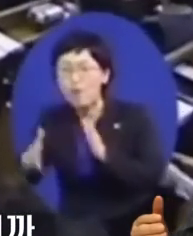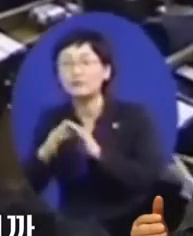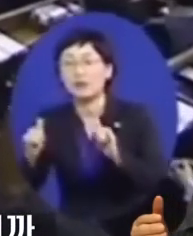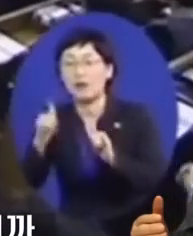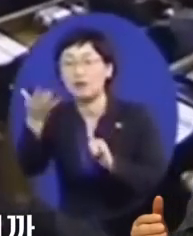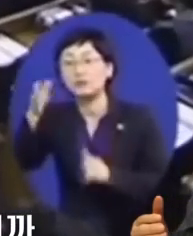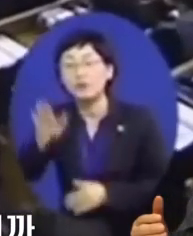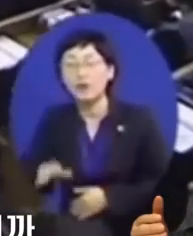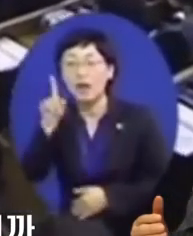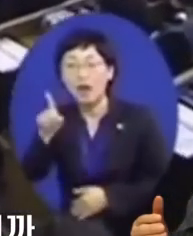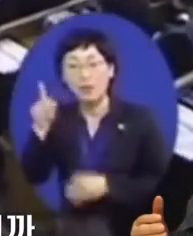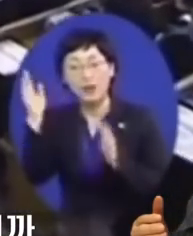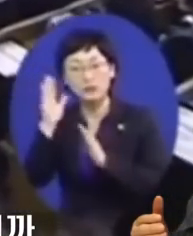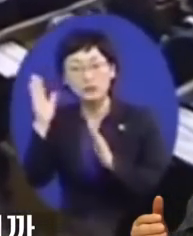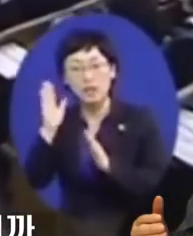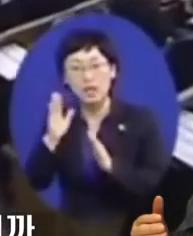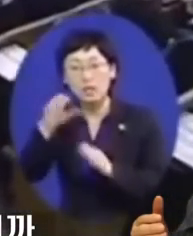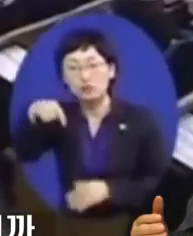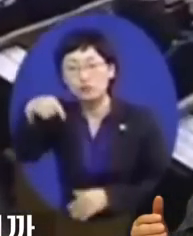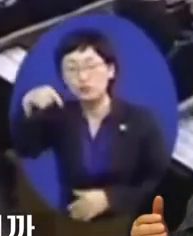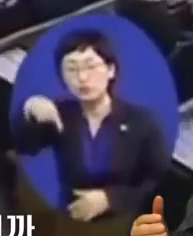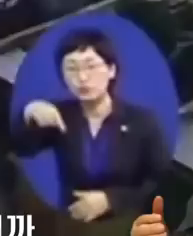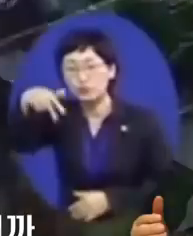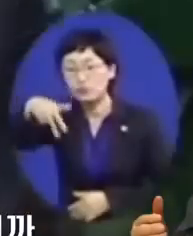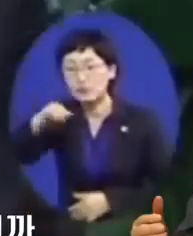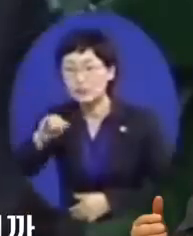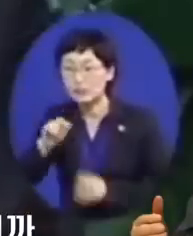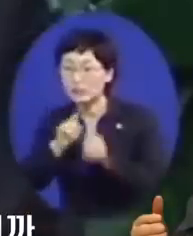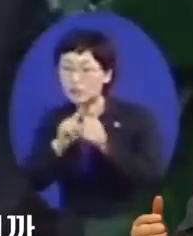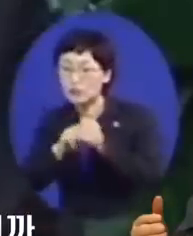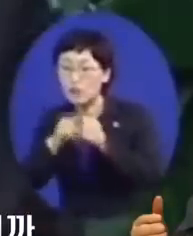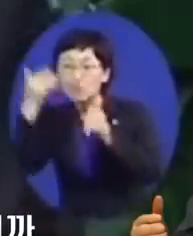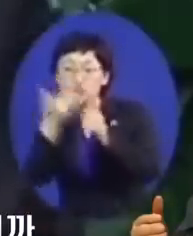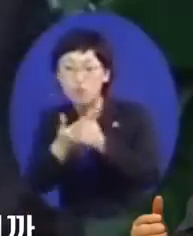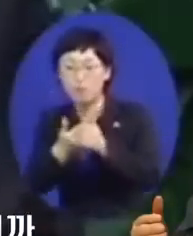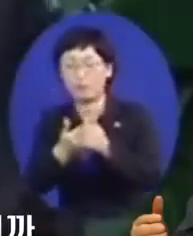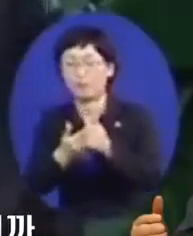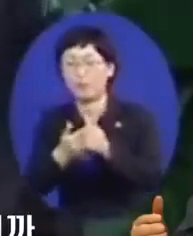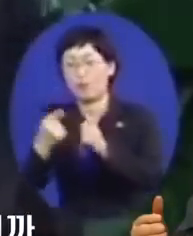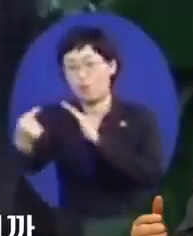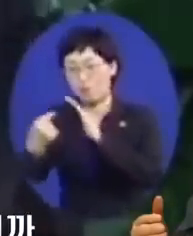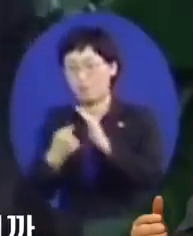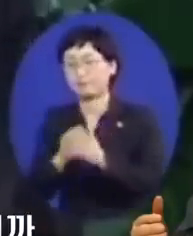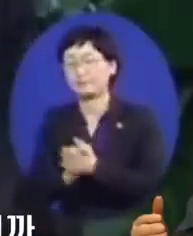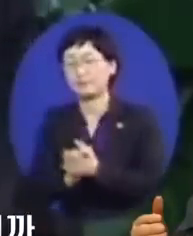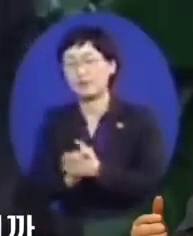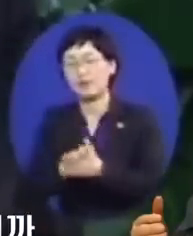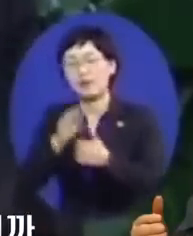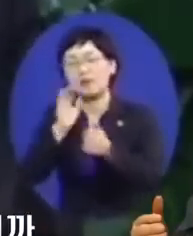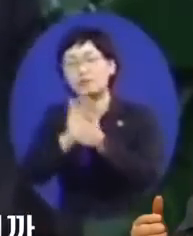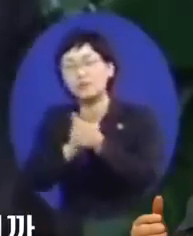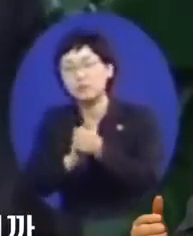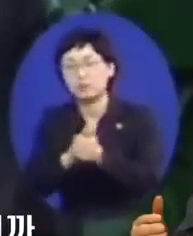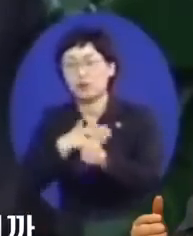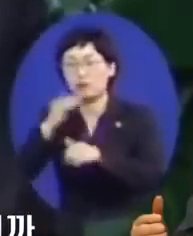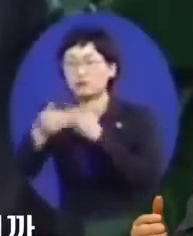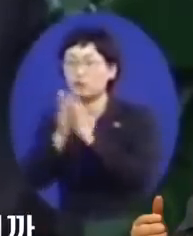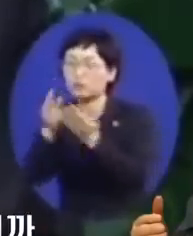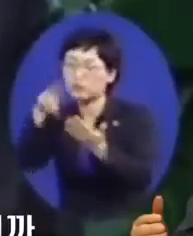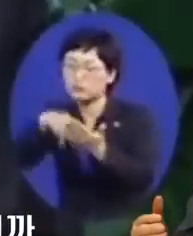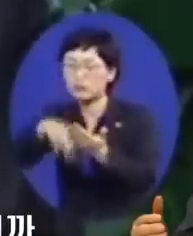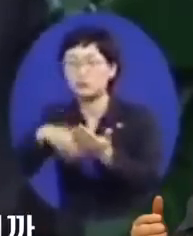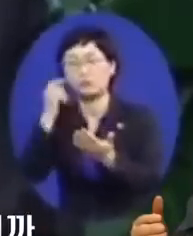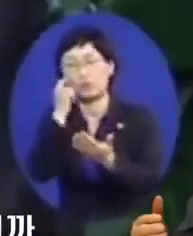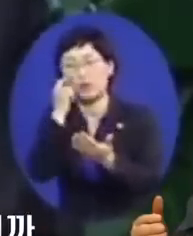학생이 우치무라 간조 선생을 찾아와서 선생님 나는 성경을 도저히 읽을 수가 없습니다. 성경에